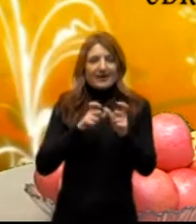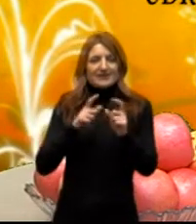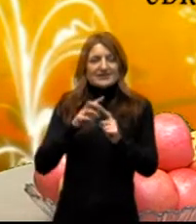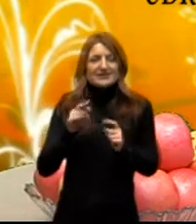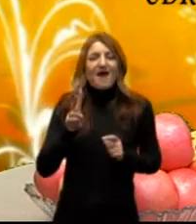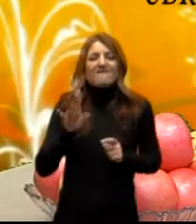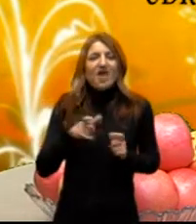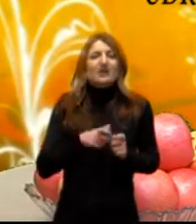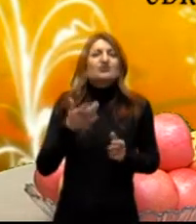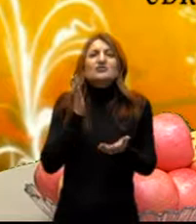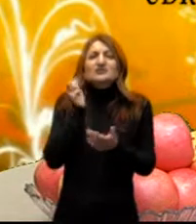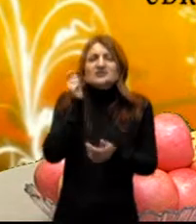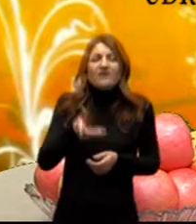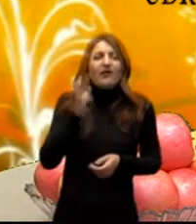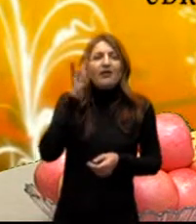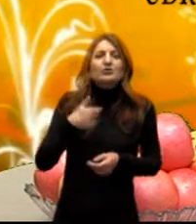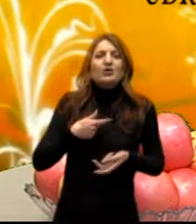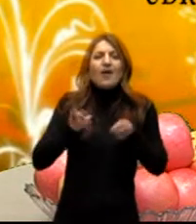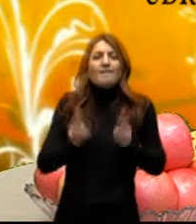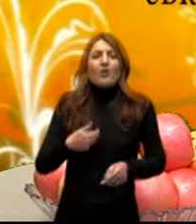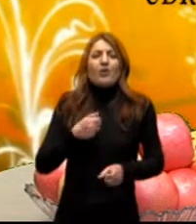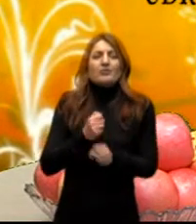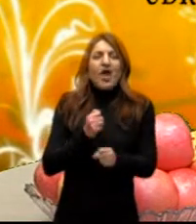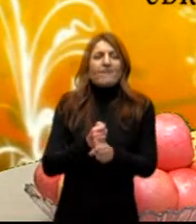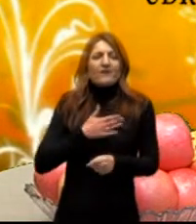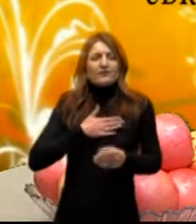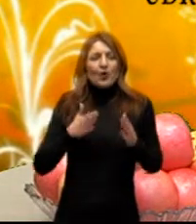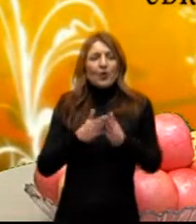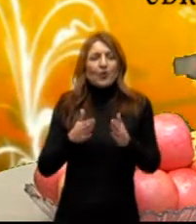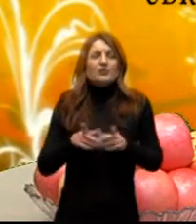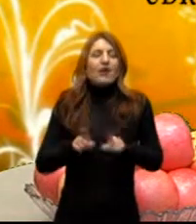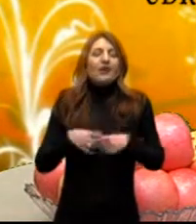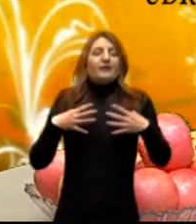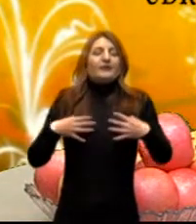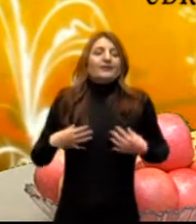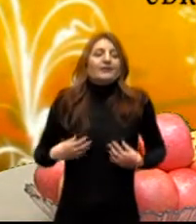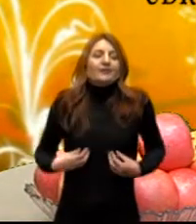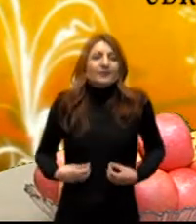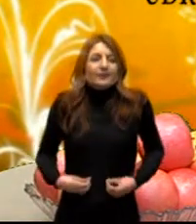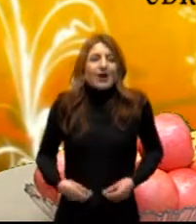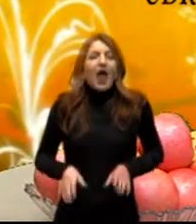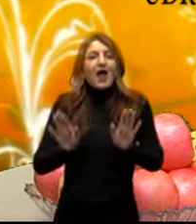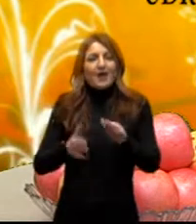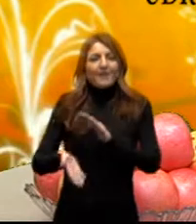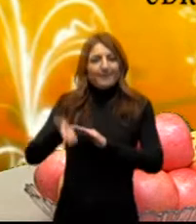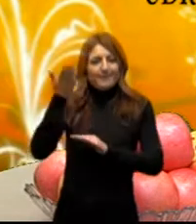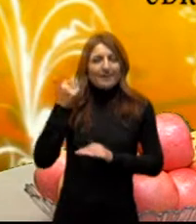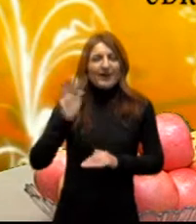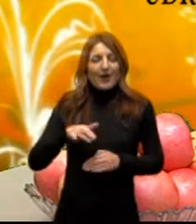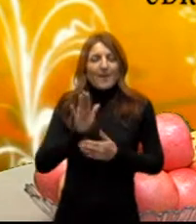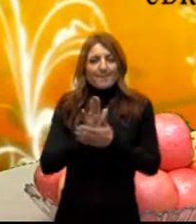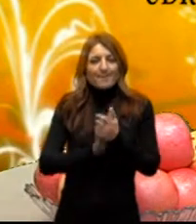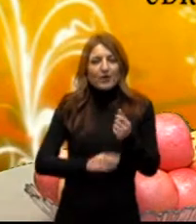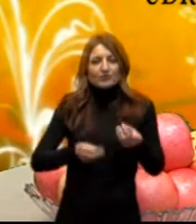možemo svaki dan napraviti u svojoj kući, relaksirati se sve. Ali prije nego što uopće počnemo sve to